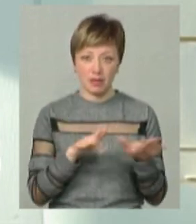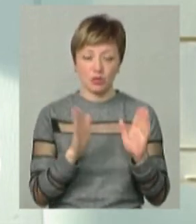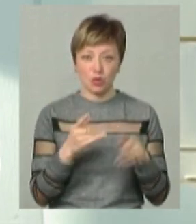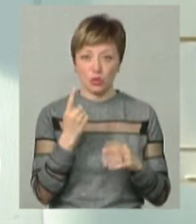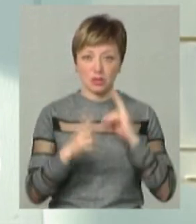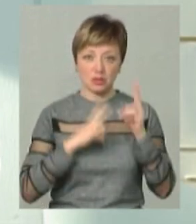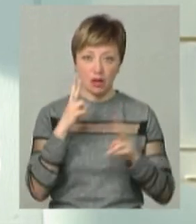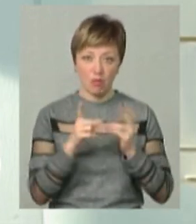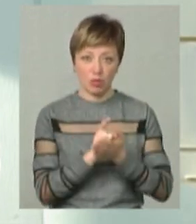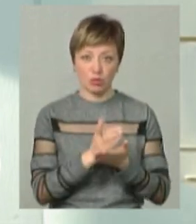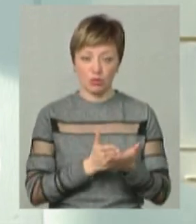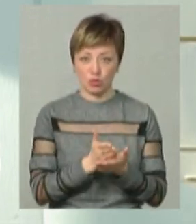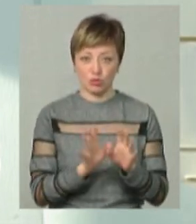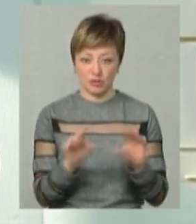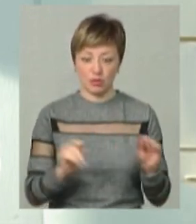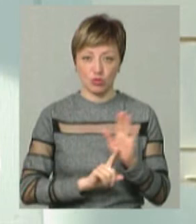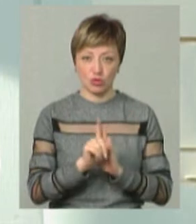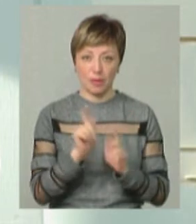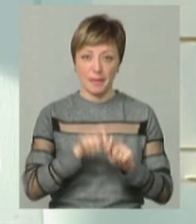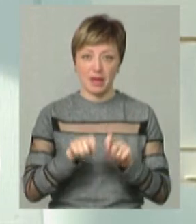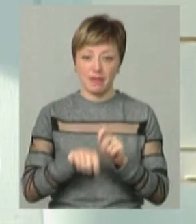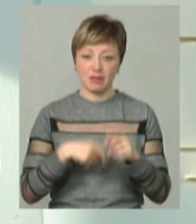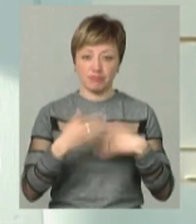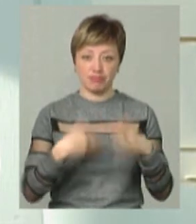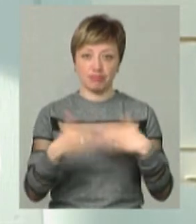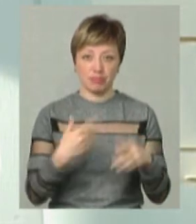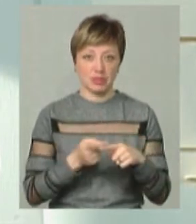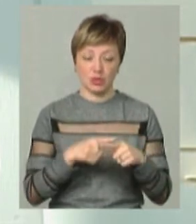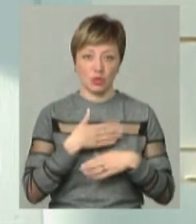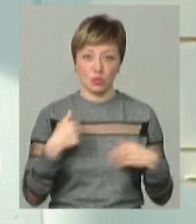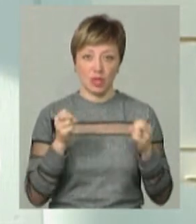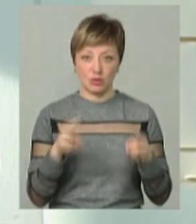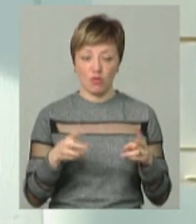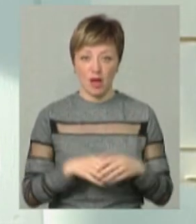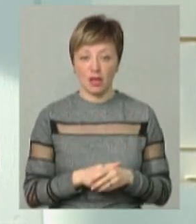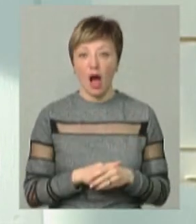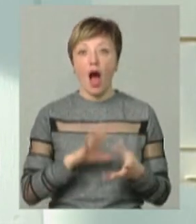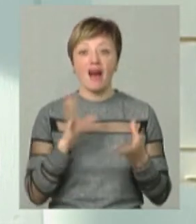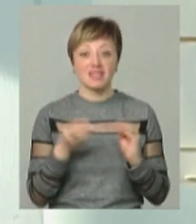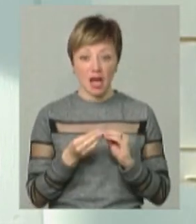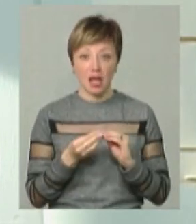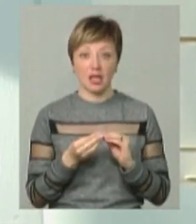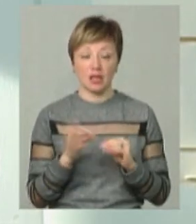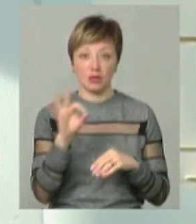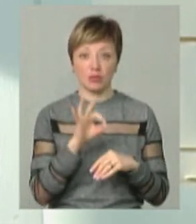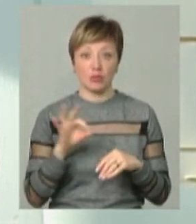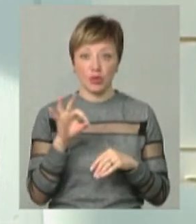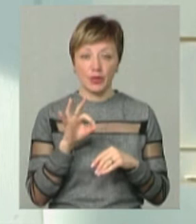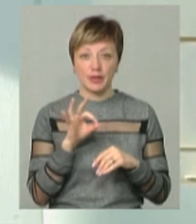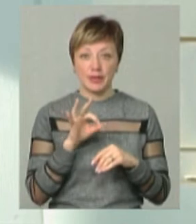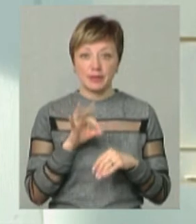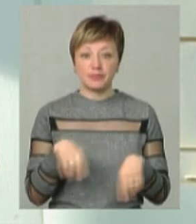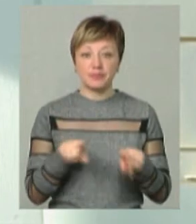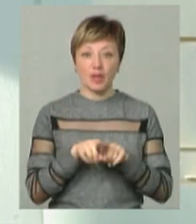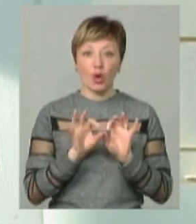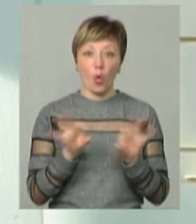однієї скарги на податкову службу, і все, і почнуть ці перевірки одна за другою, вони цим не хочуть ризикувати. А взагалі, стосовно от